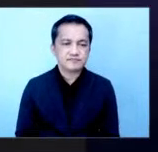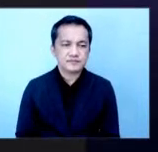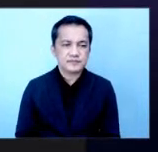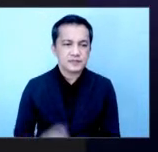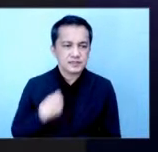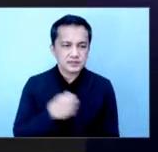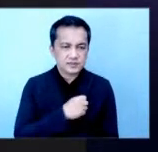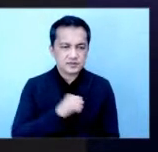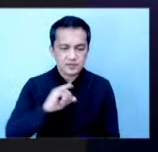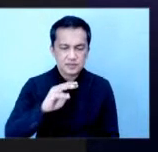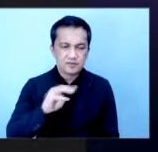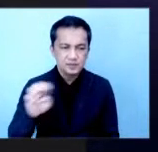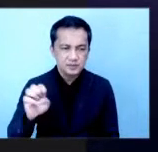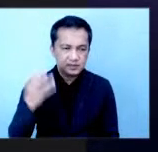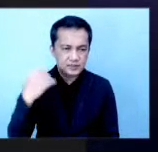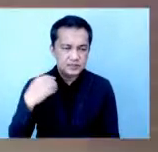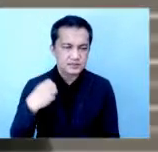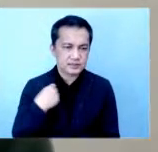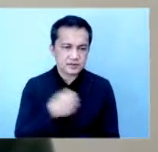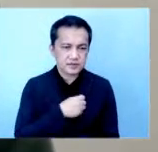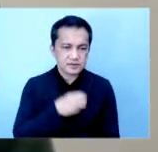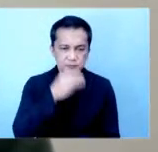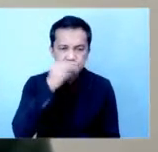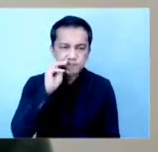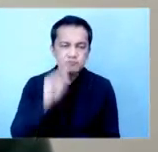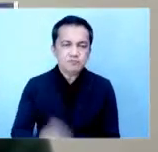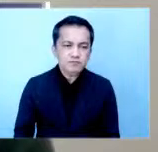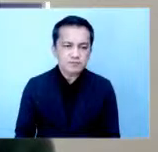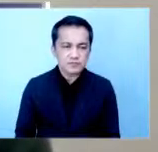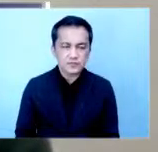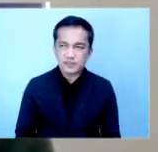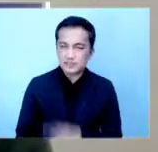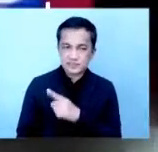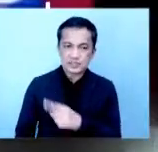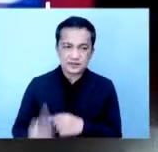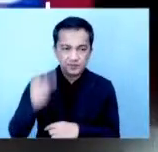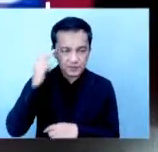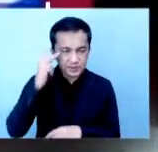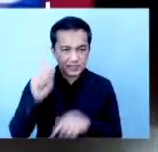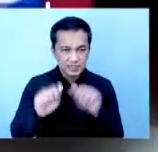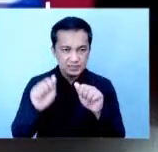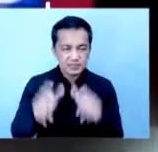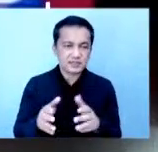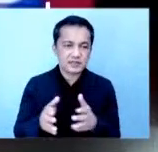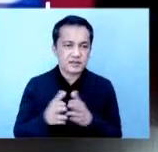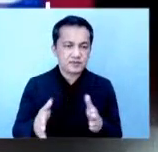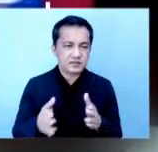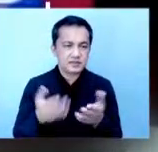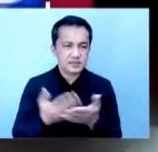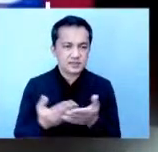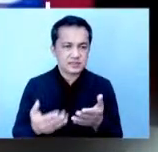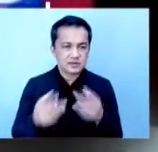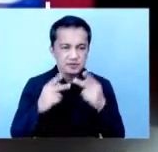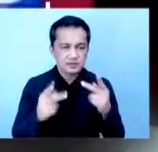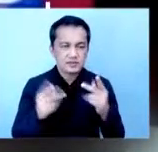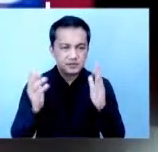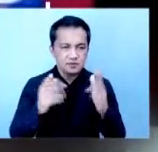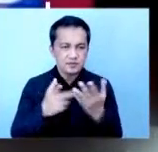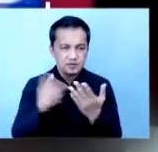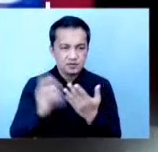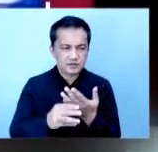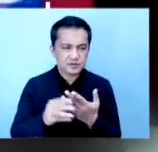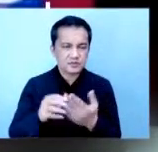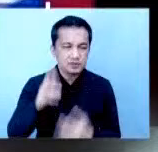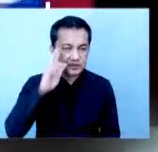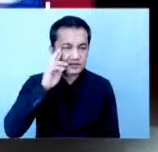Amy Marcos at dating Senator Manny Pacquiao. Ayon sa isang political analyst, malaking bagay ang public service program ni Senator Rapi